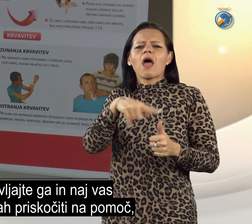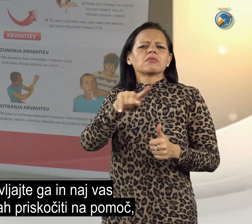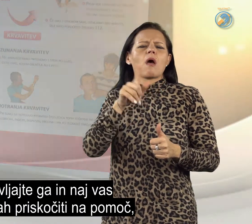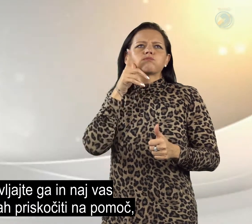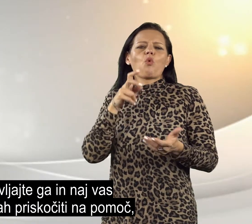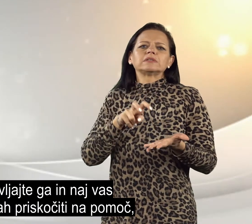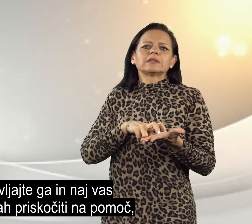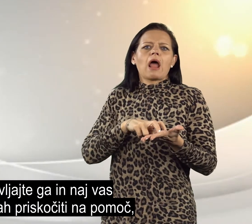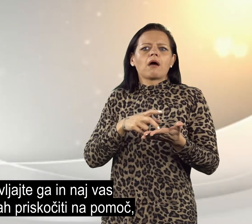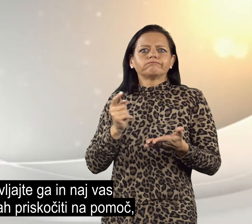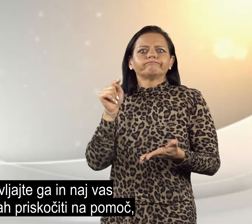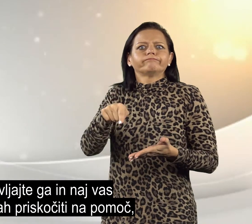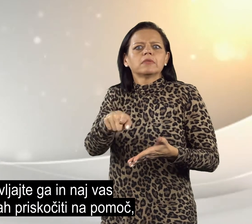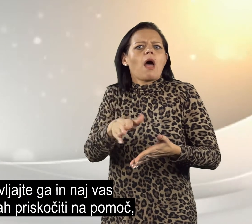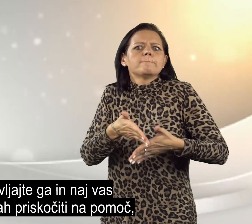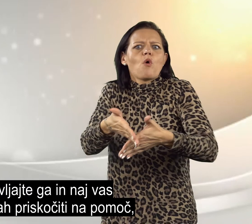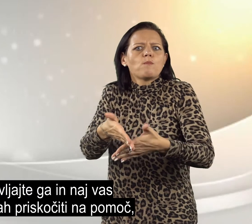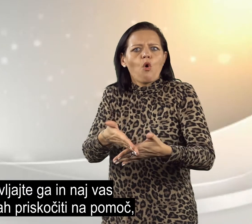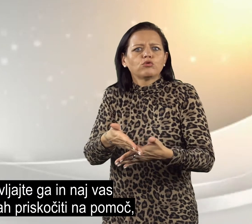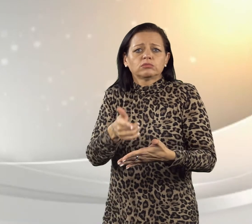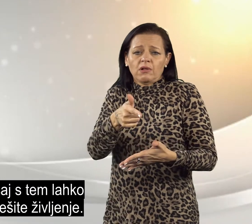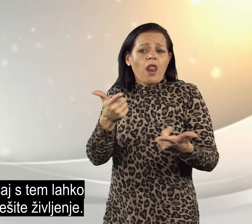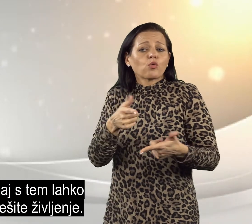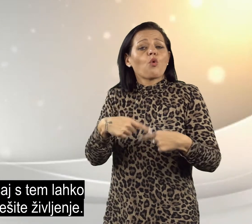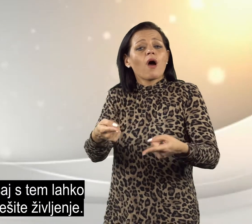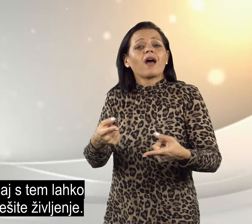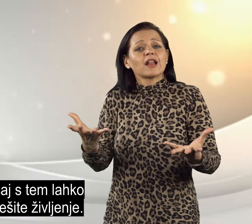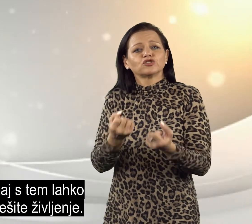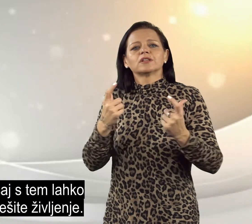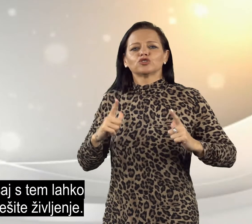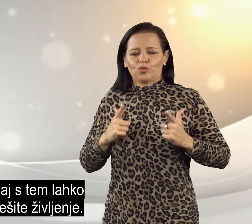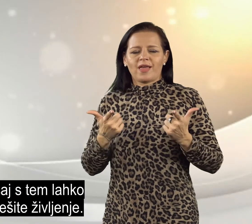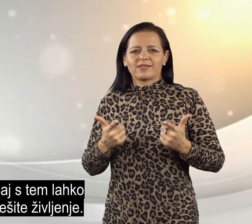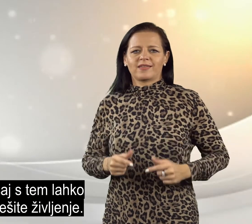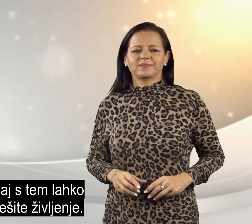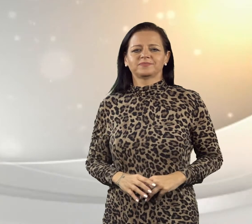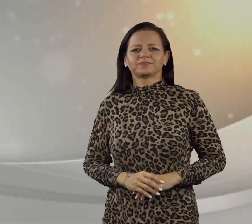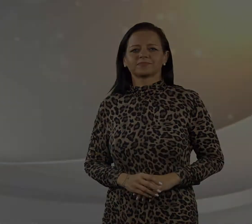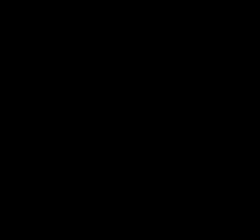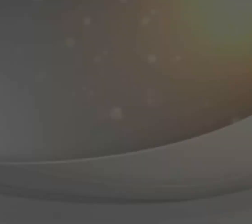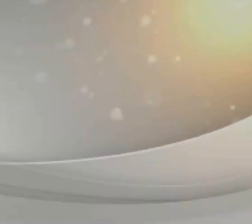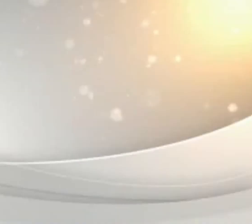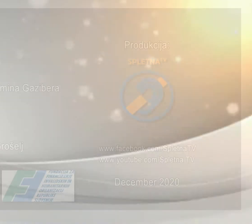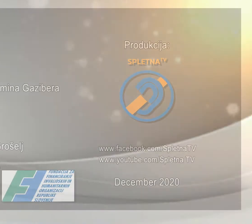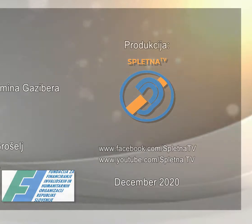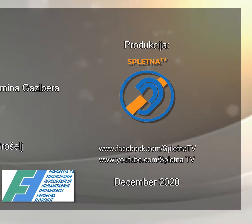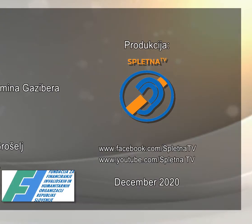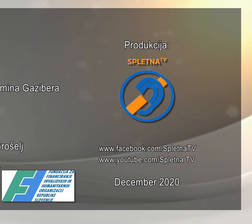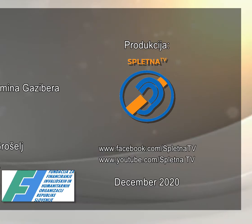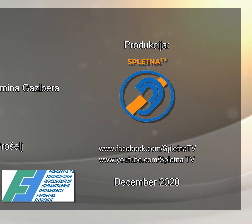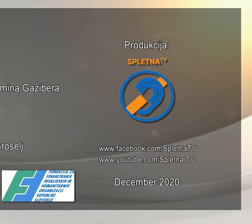Obnavljajte ga in naj vas ne bo strah priskočiti na pomoč, saj s tem lahko rešite življenje. Hvala.